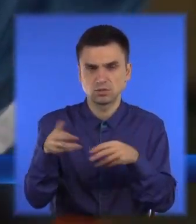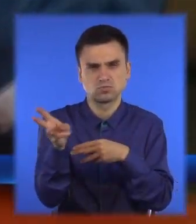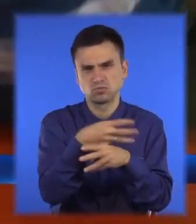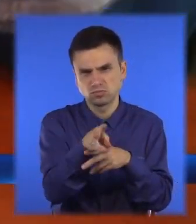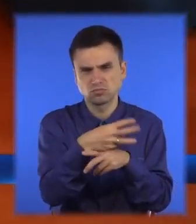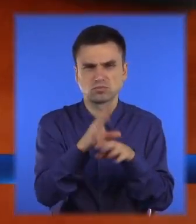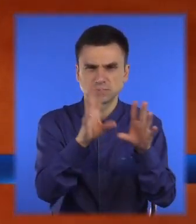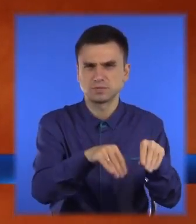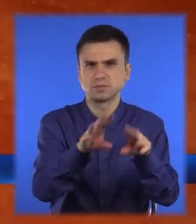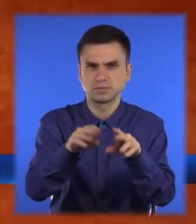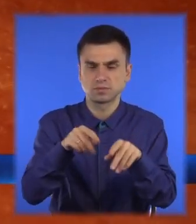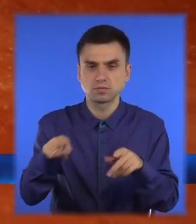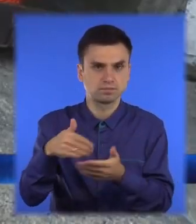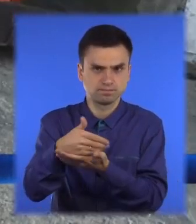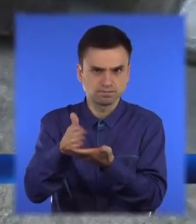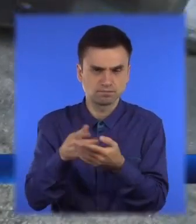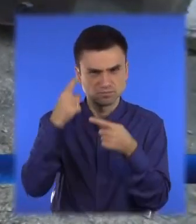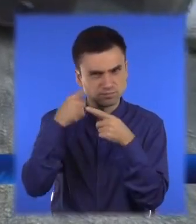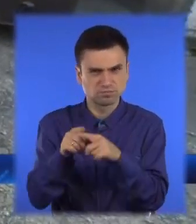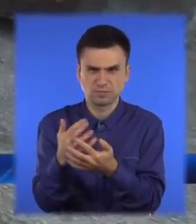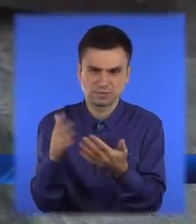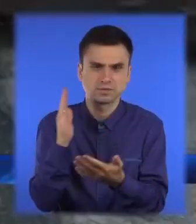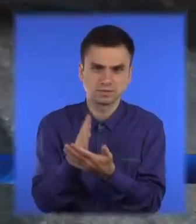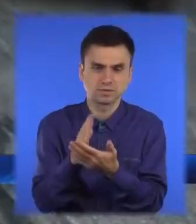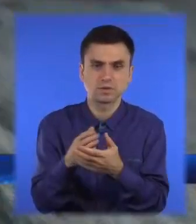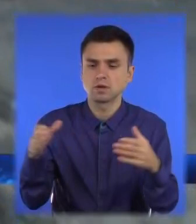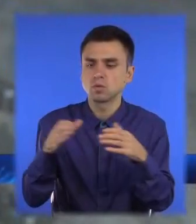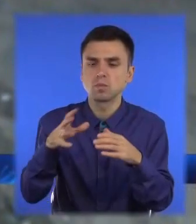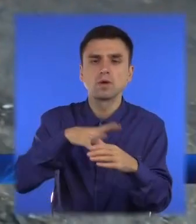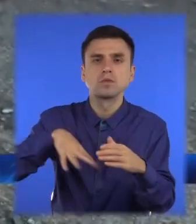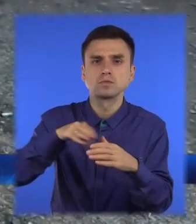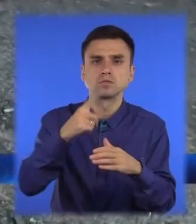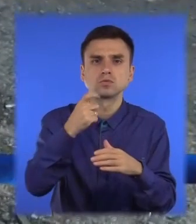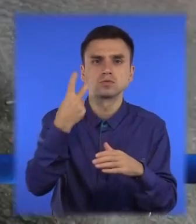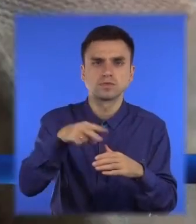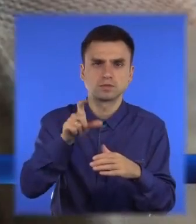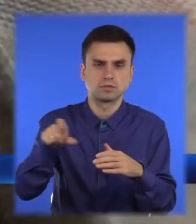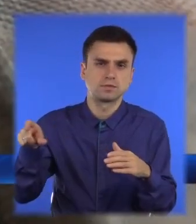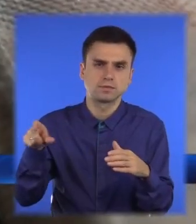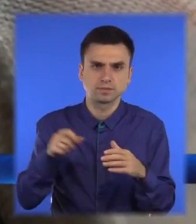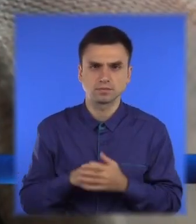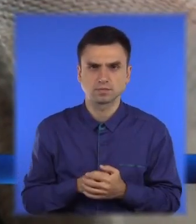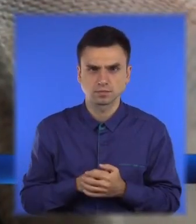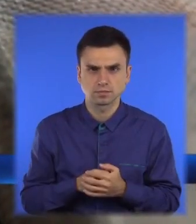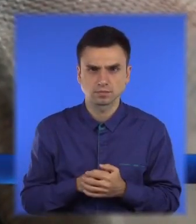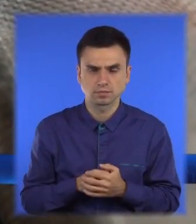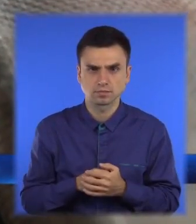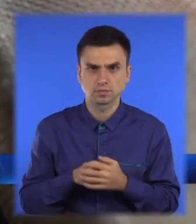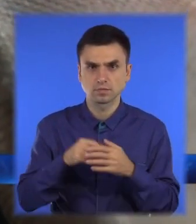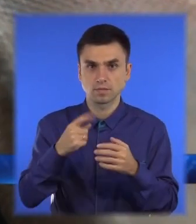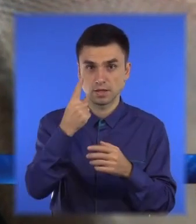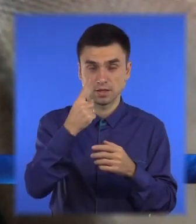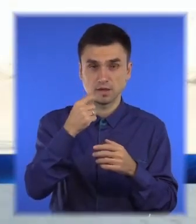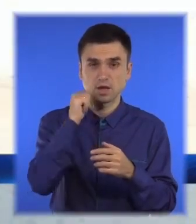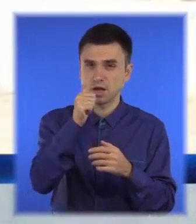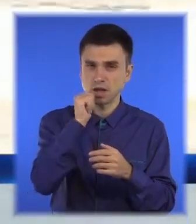оснащення. Наразі в загоні працюють загалом майже 120 чоловік. Щодоби понад 20 рятувальників готові